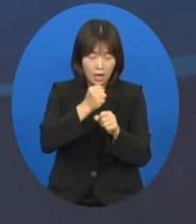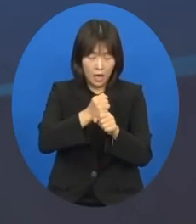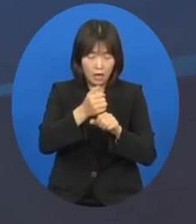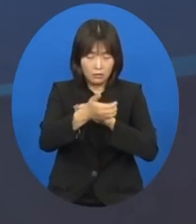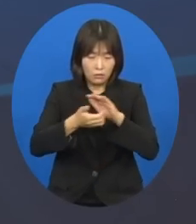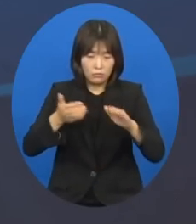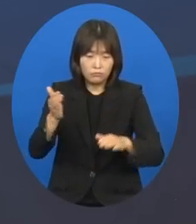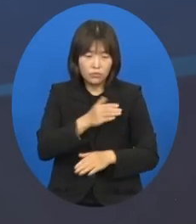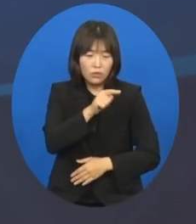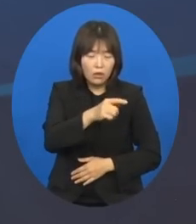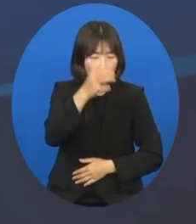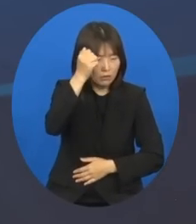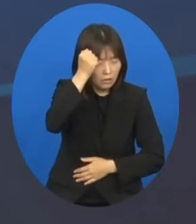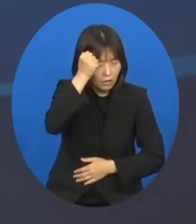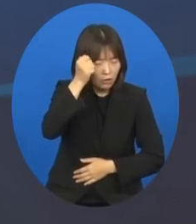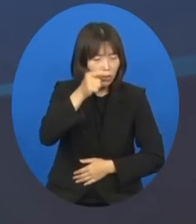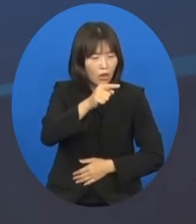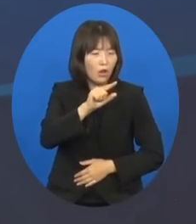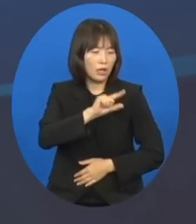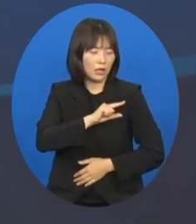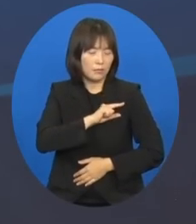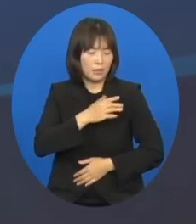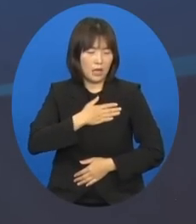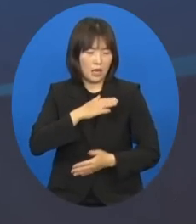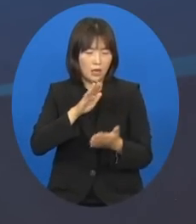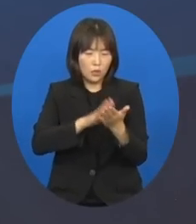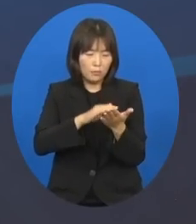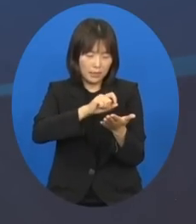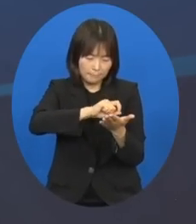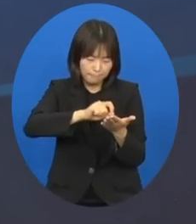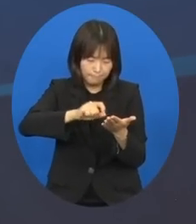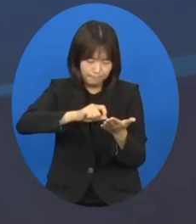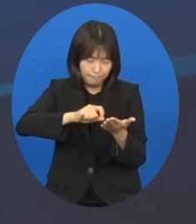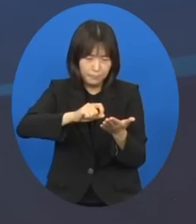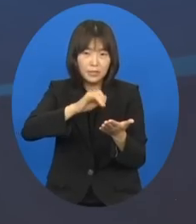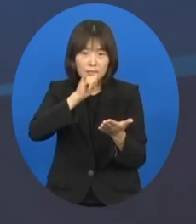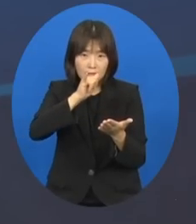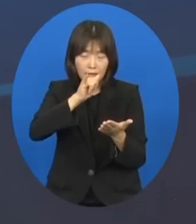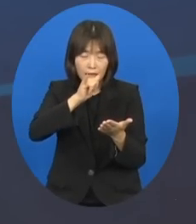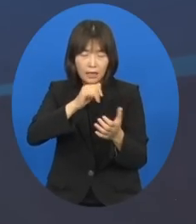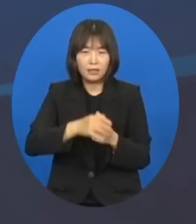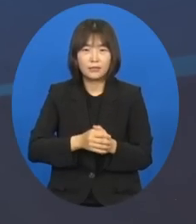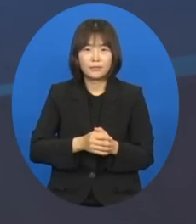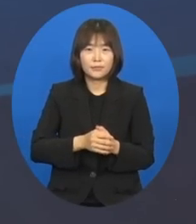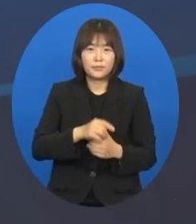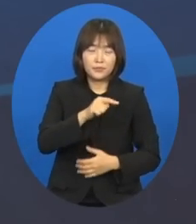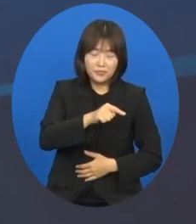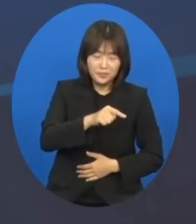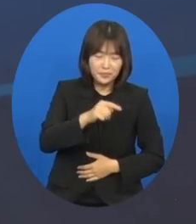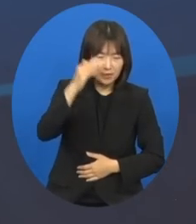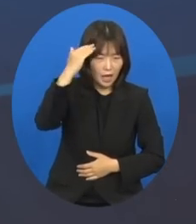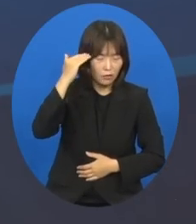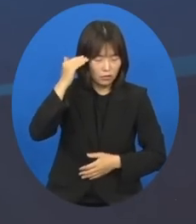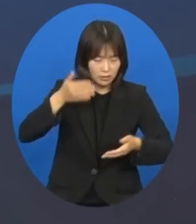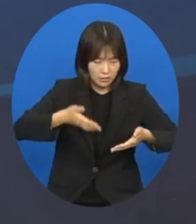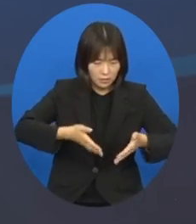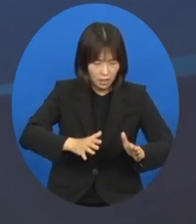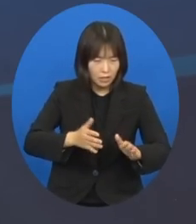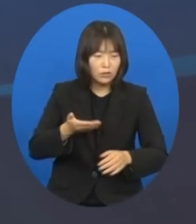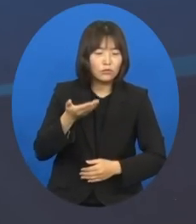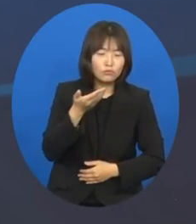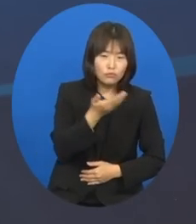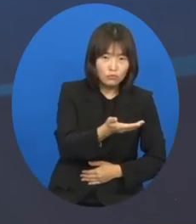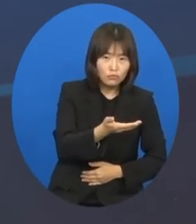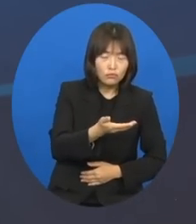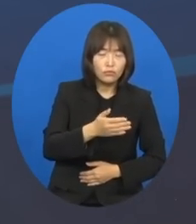내가 너의 이름을 내 손바닥에 새기고 있다가 너를 1900 몇 년도에 대한민국에 태어나게 하고 너